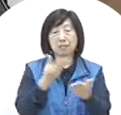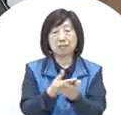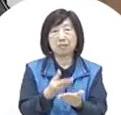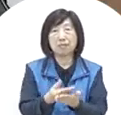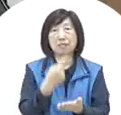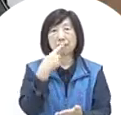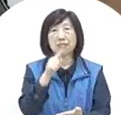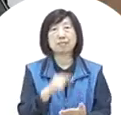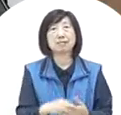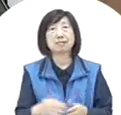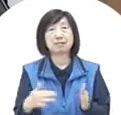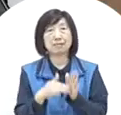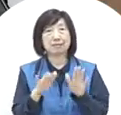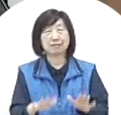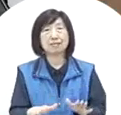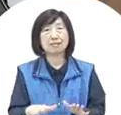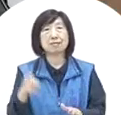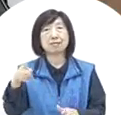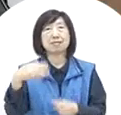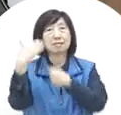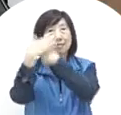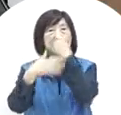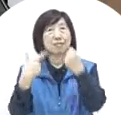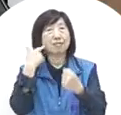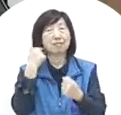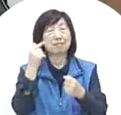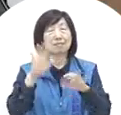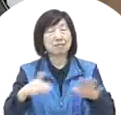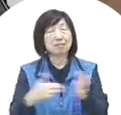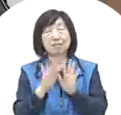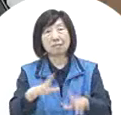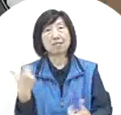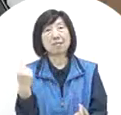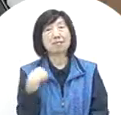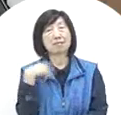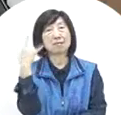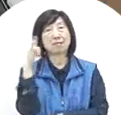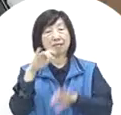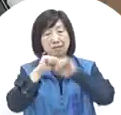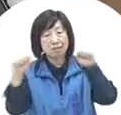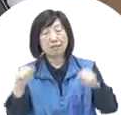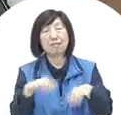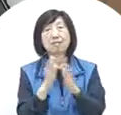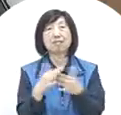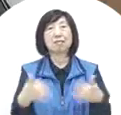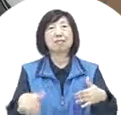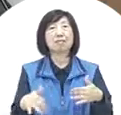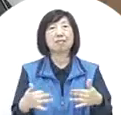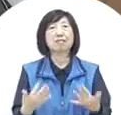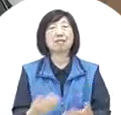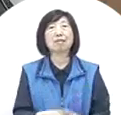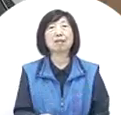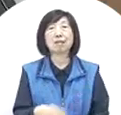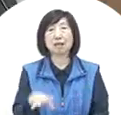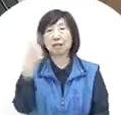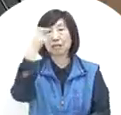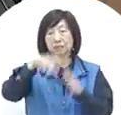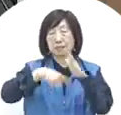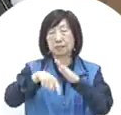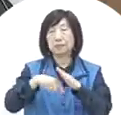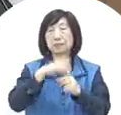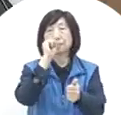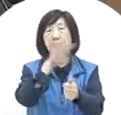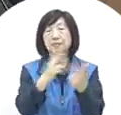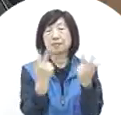在恩恩的爸爸还在追求真相。现在我们知道的事情是，监察院已经纠正新北市政